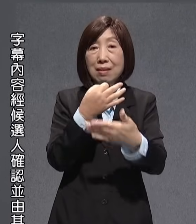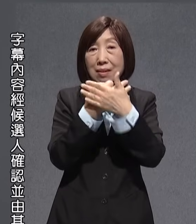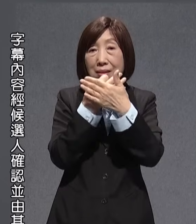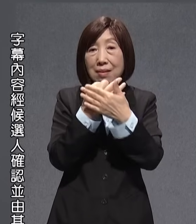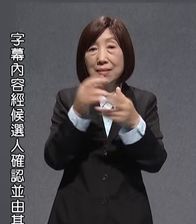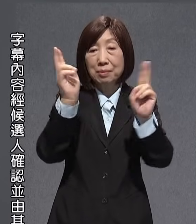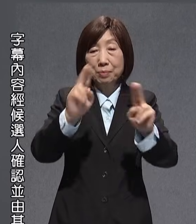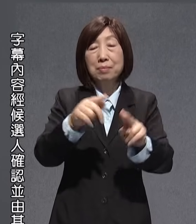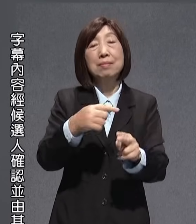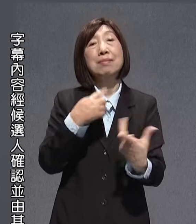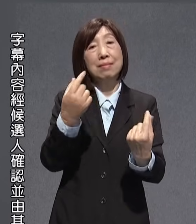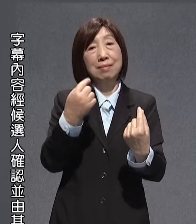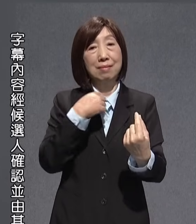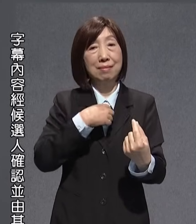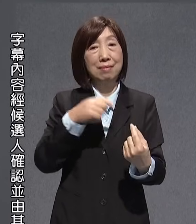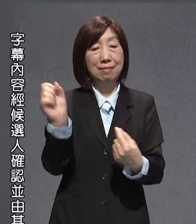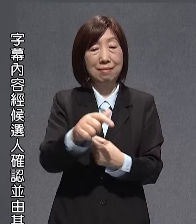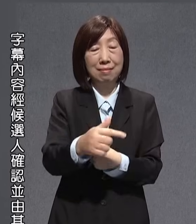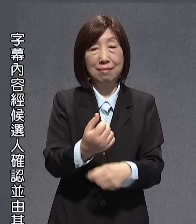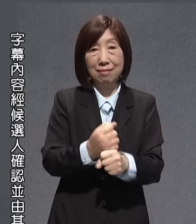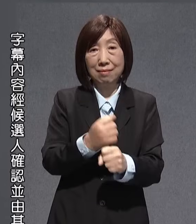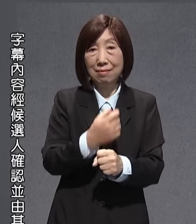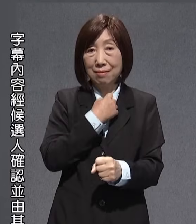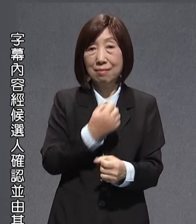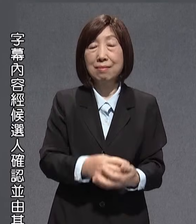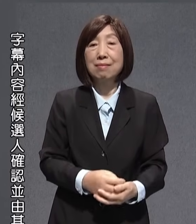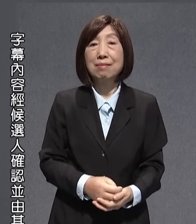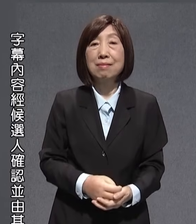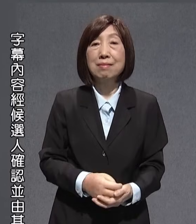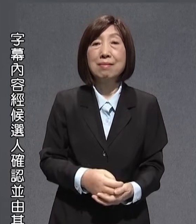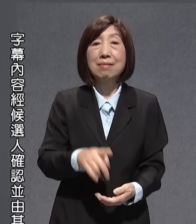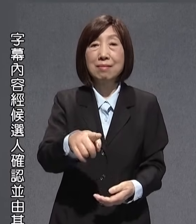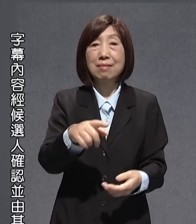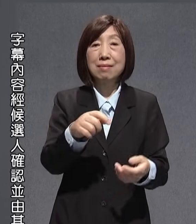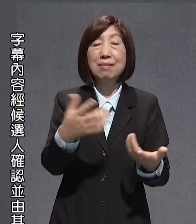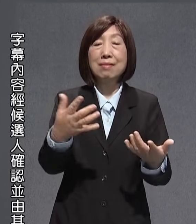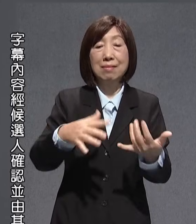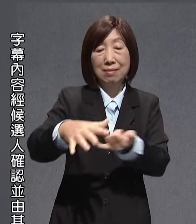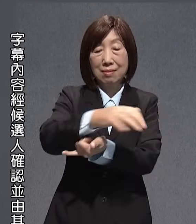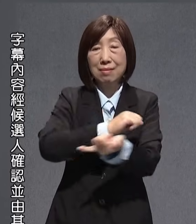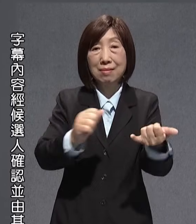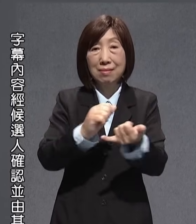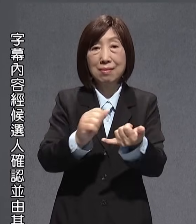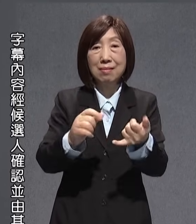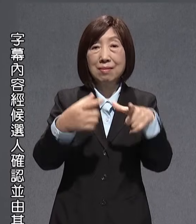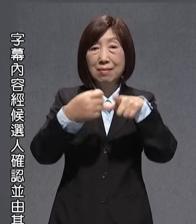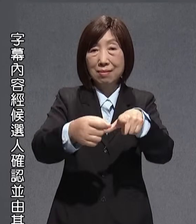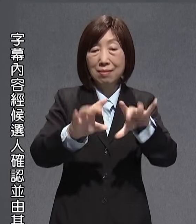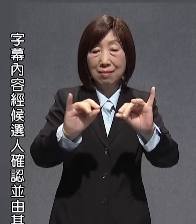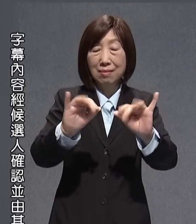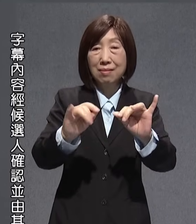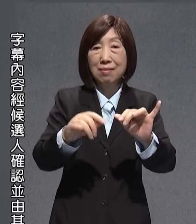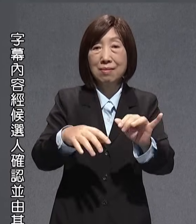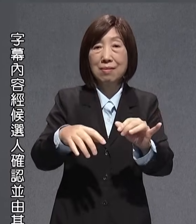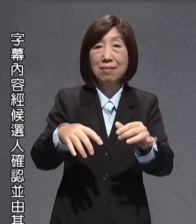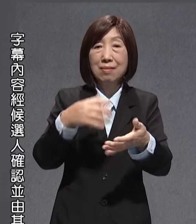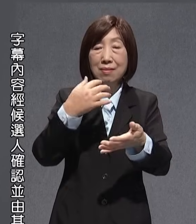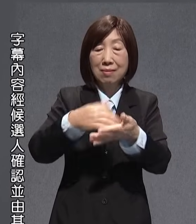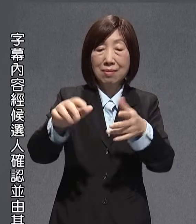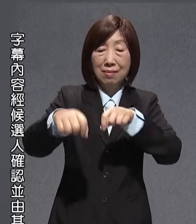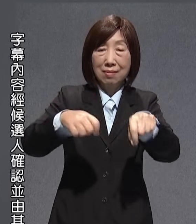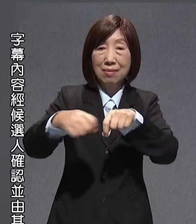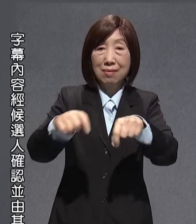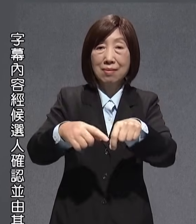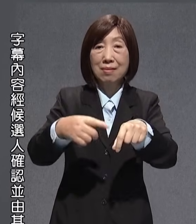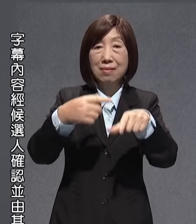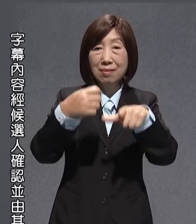也要加紧推广。关于缺地的问题，盘点全国的公有土地，规划平价工业区，提高工业